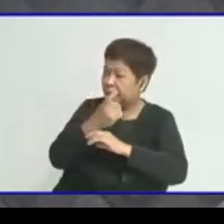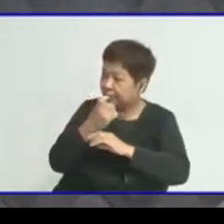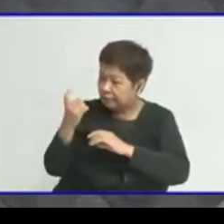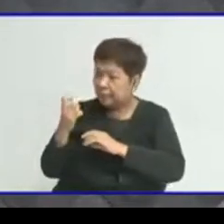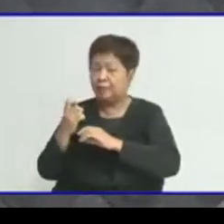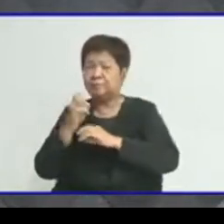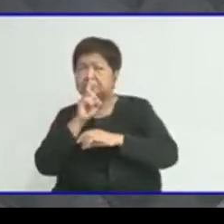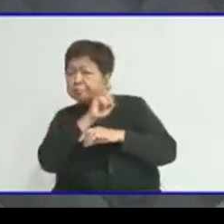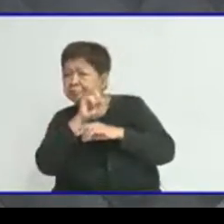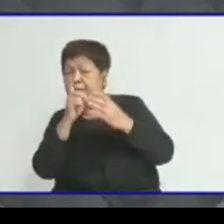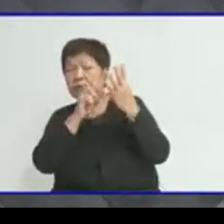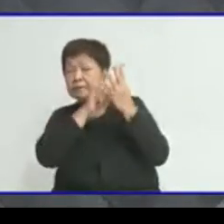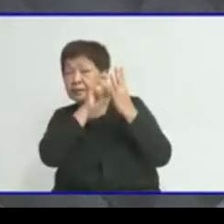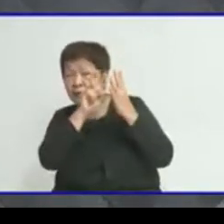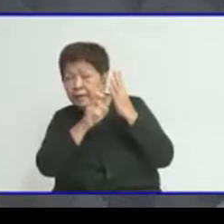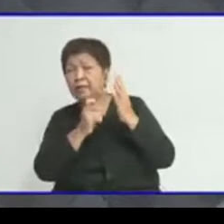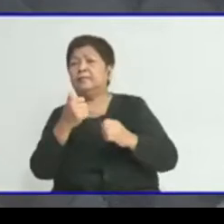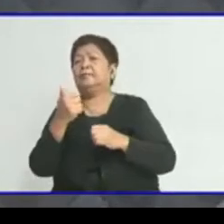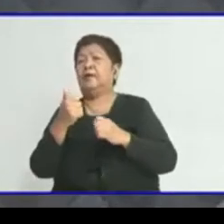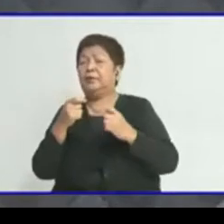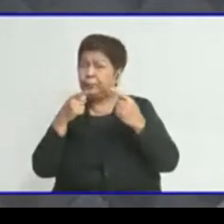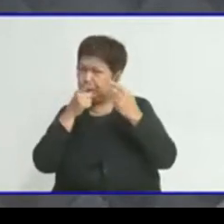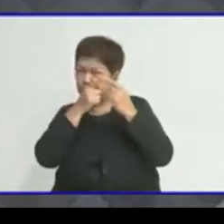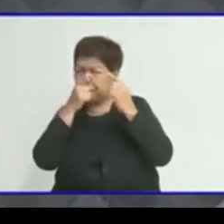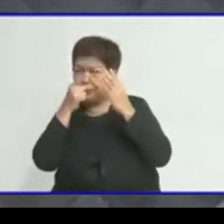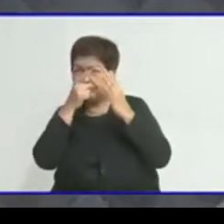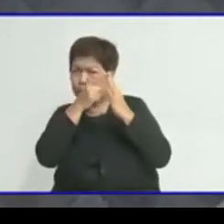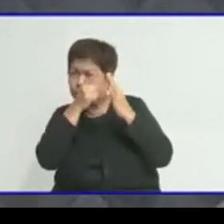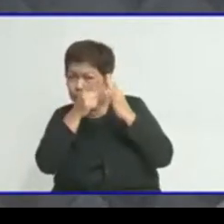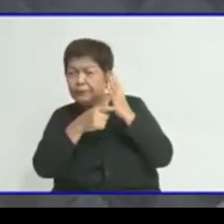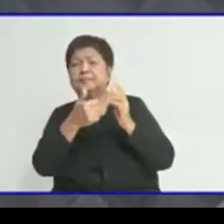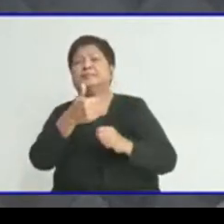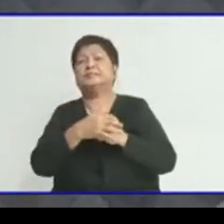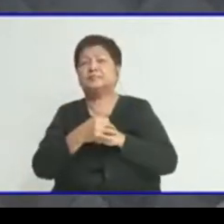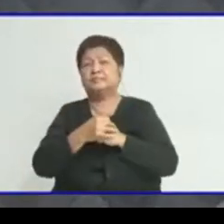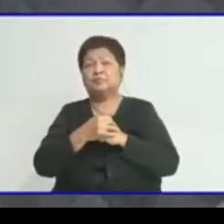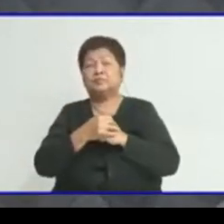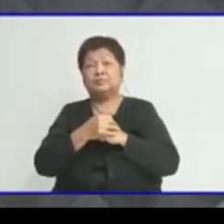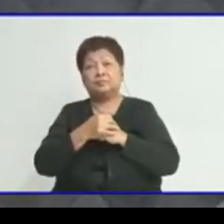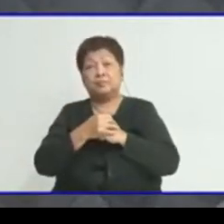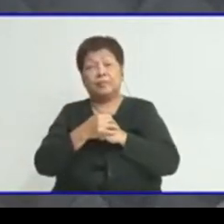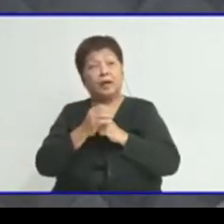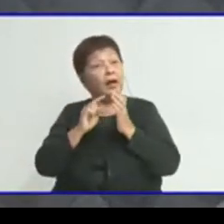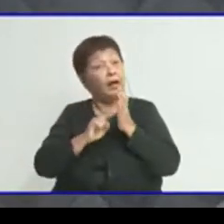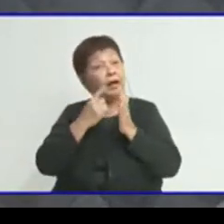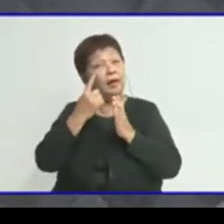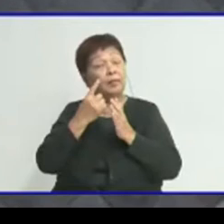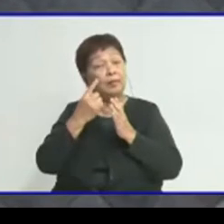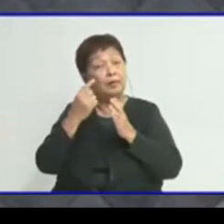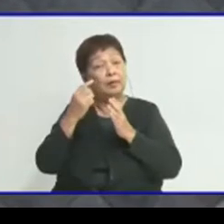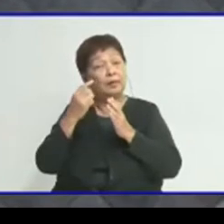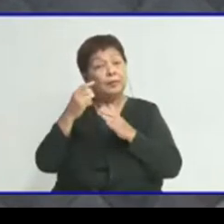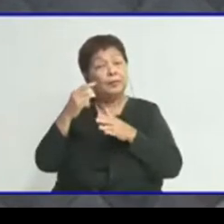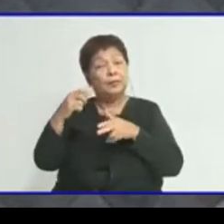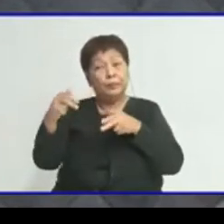งค่ะแต่ว่าช่วงแรกเราจะไปกันที่วิดีโอค่ะเราจะไปดูคลิปนะคะเรื่อง